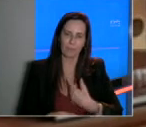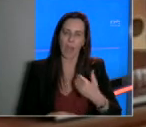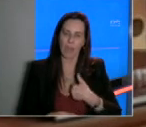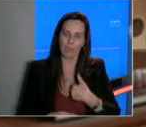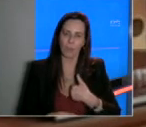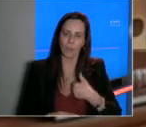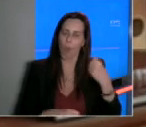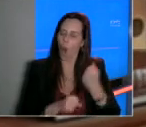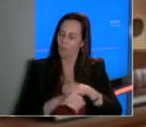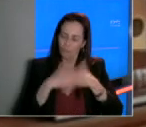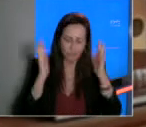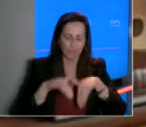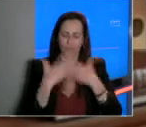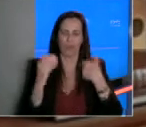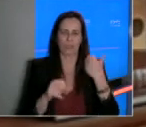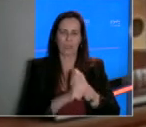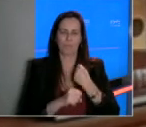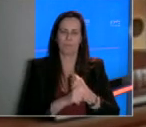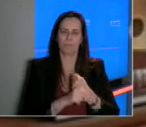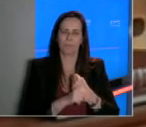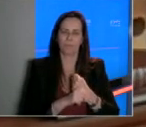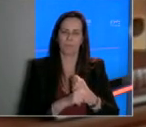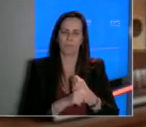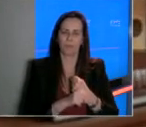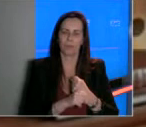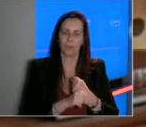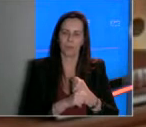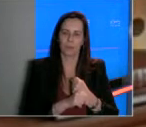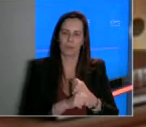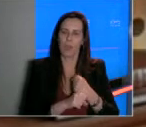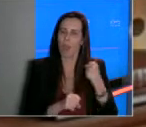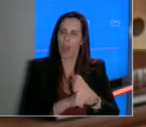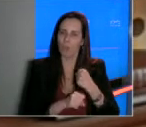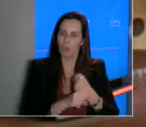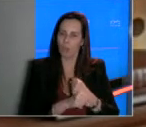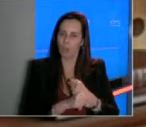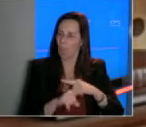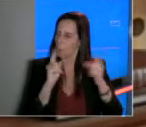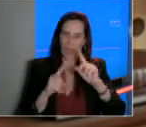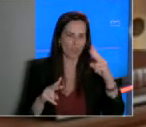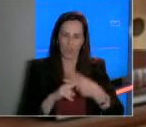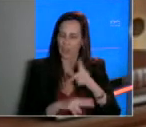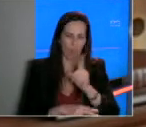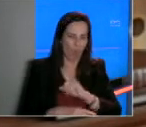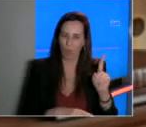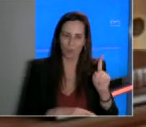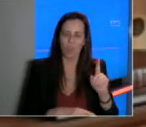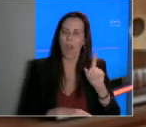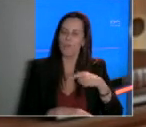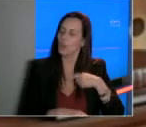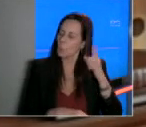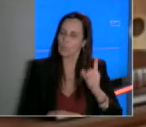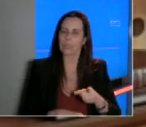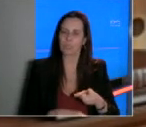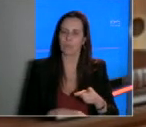אנחנו עובדים מסביב לשעון, באופן עבודה מוזרה, לא שגרתית, לא רגילה, אבל אנחנו